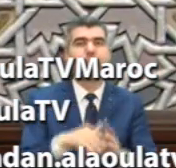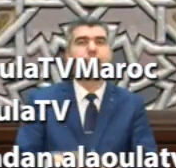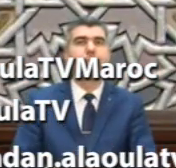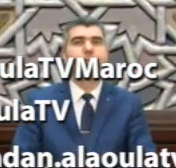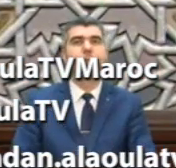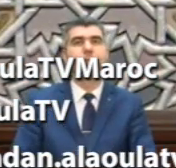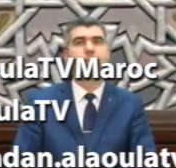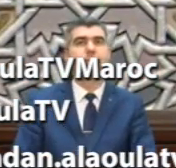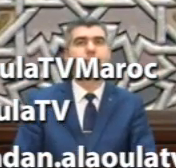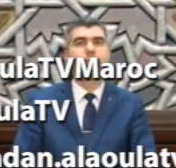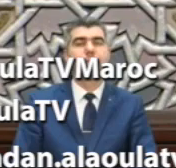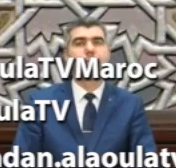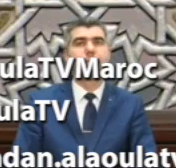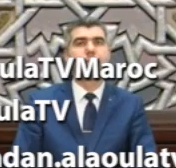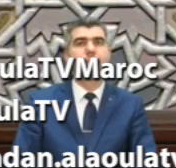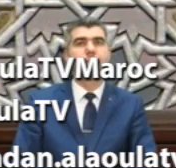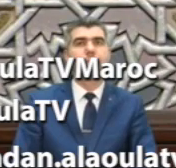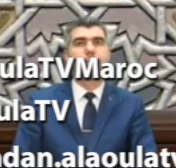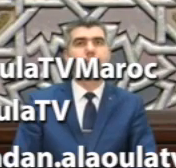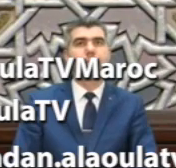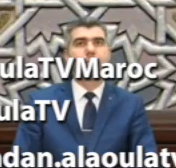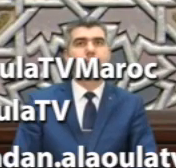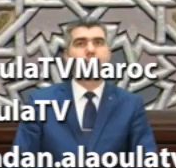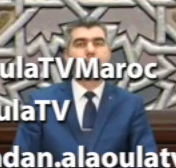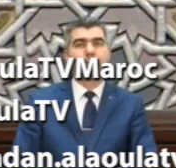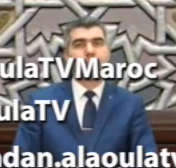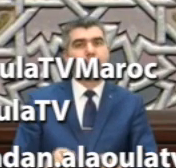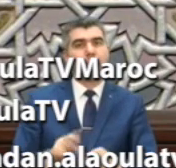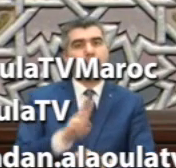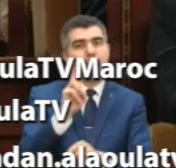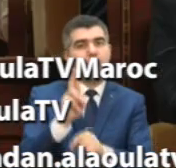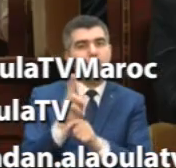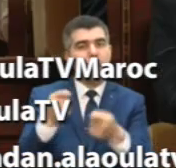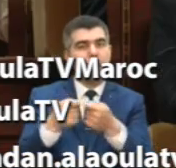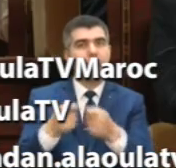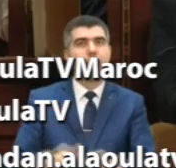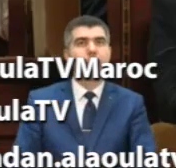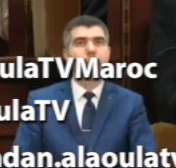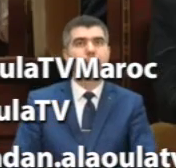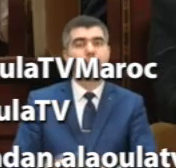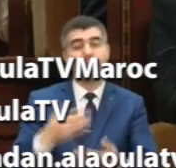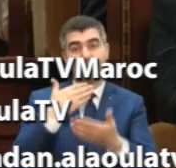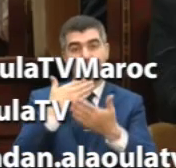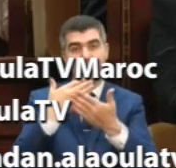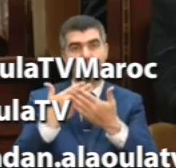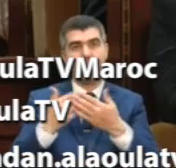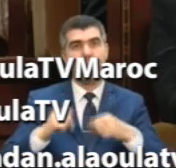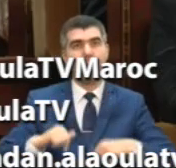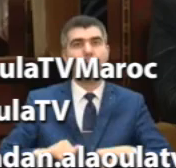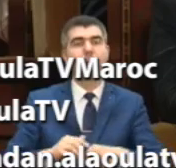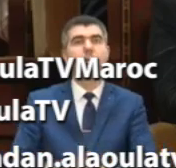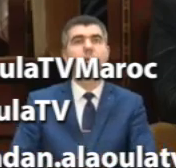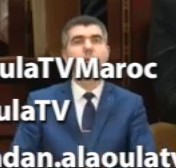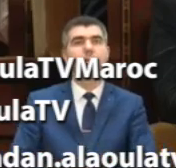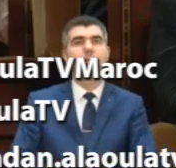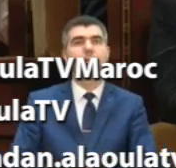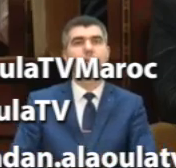شكرا. تعقيب السيد النائب. شكرا السيدة